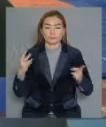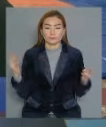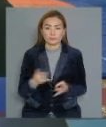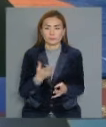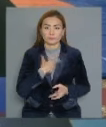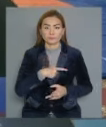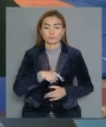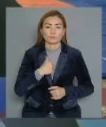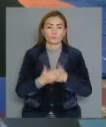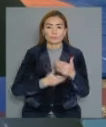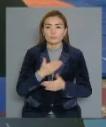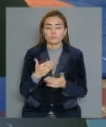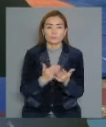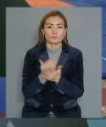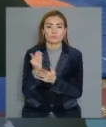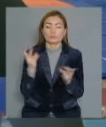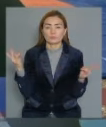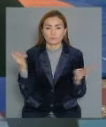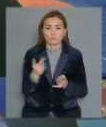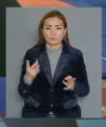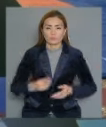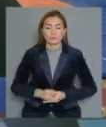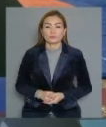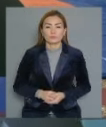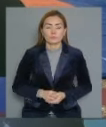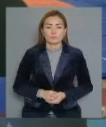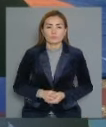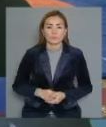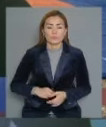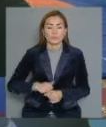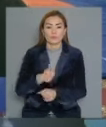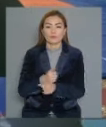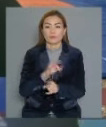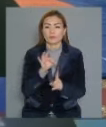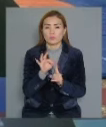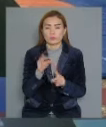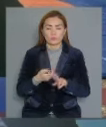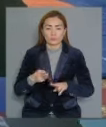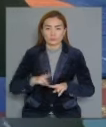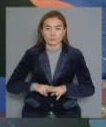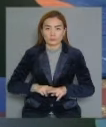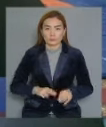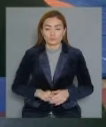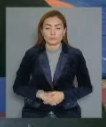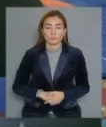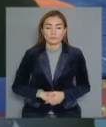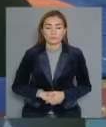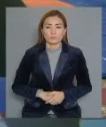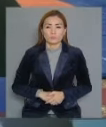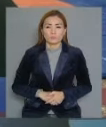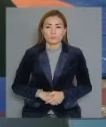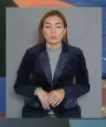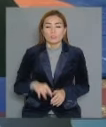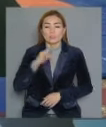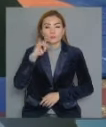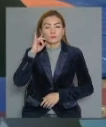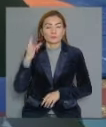өзінің өнерлерін жоғарғы деңгейде көрсетуін қалаймыз. Ең басты мақсатымыз сол. Бұл енді өткізіп жатқан Қазақстан